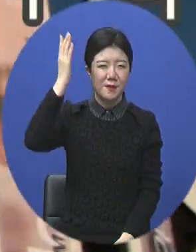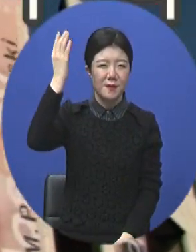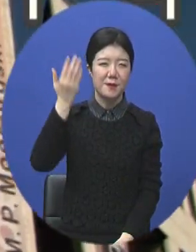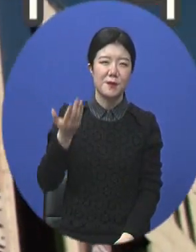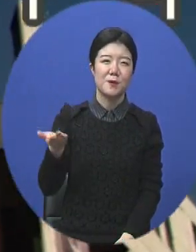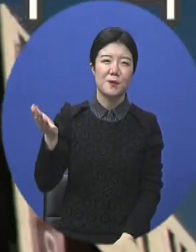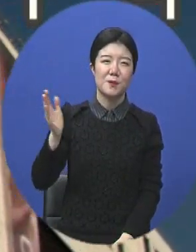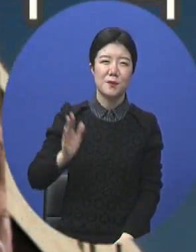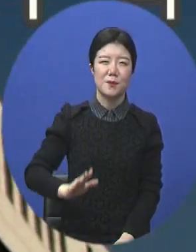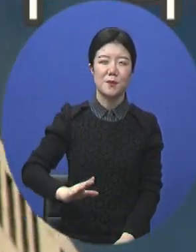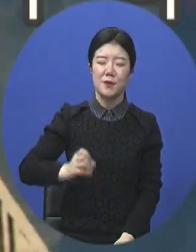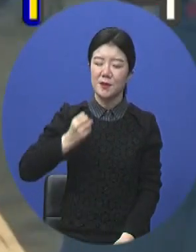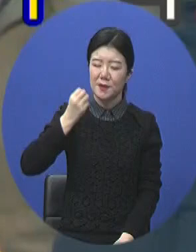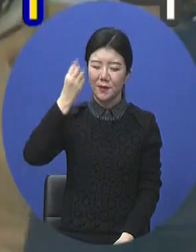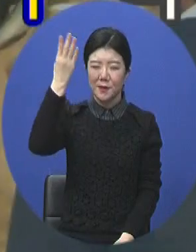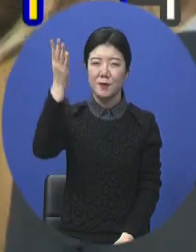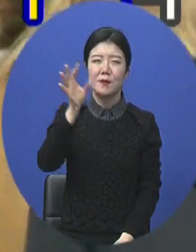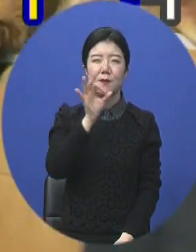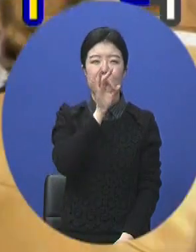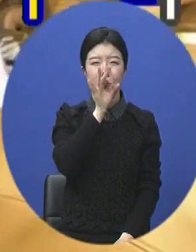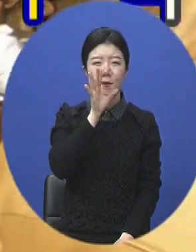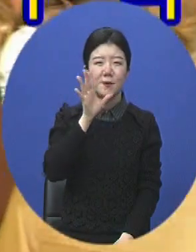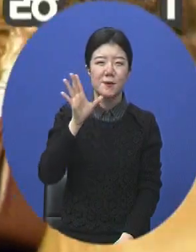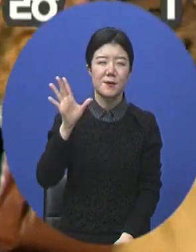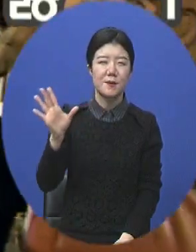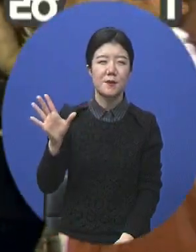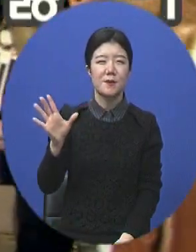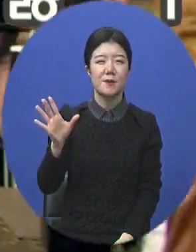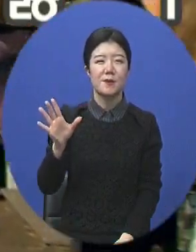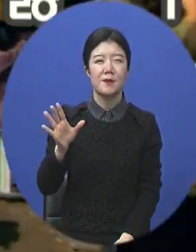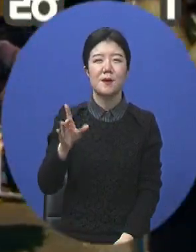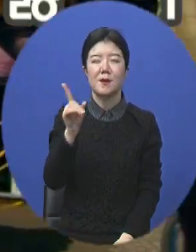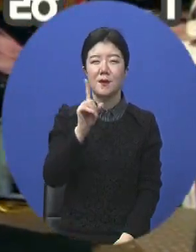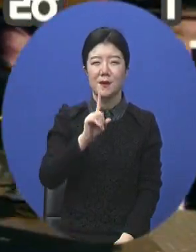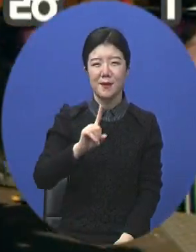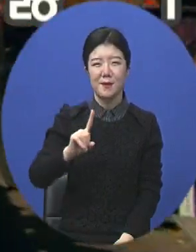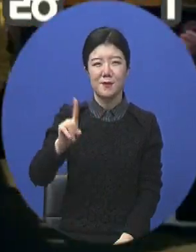잊으려도 잊을 수가 없으려 아